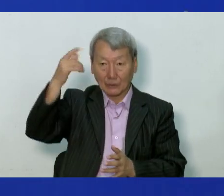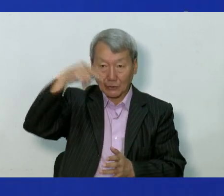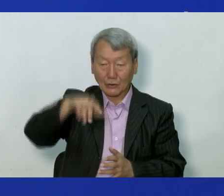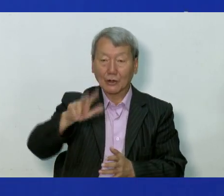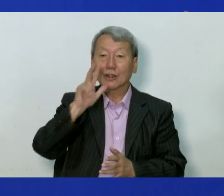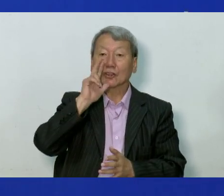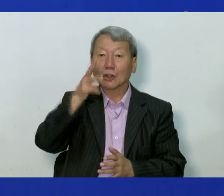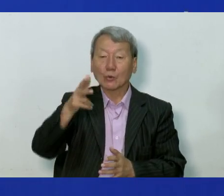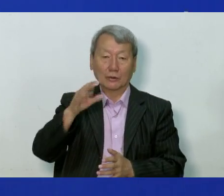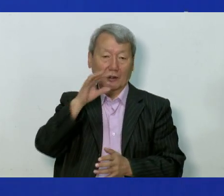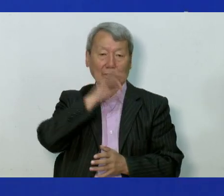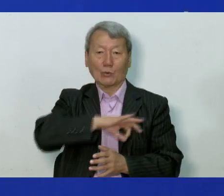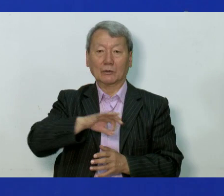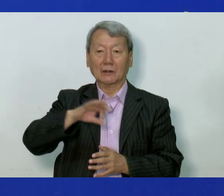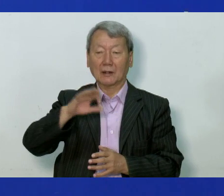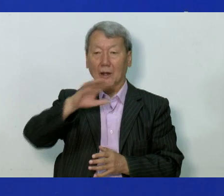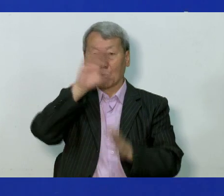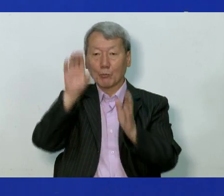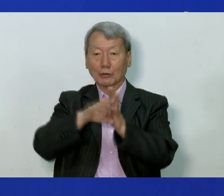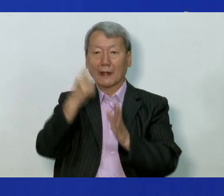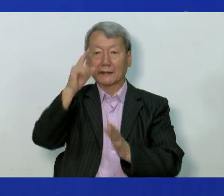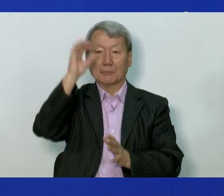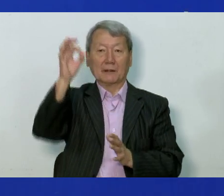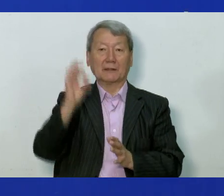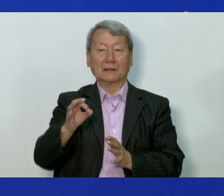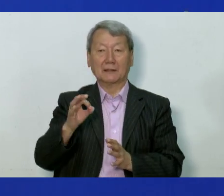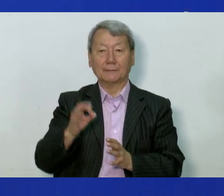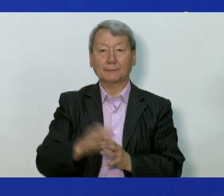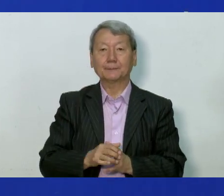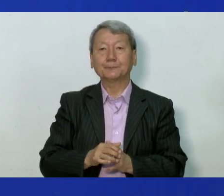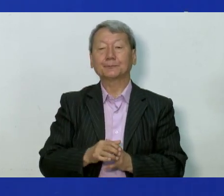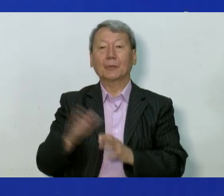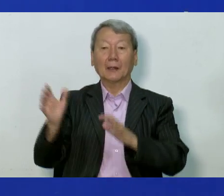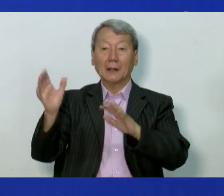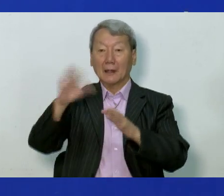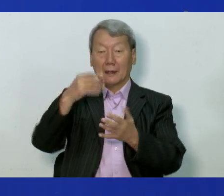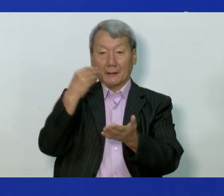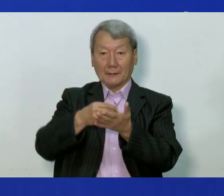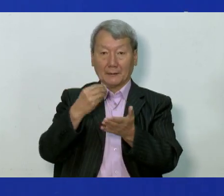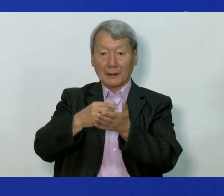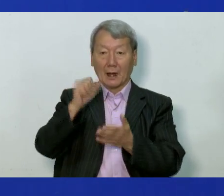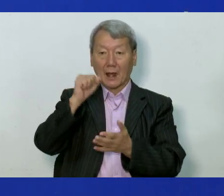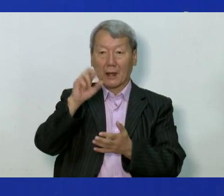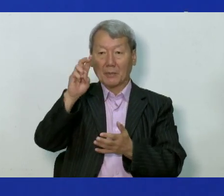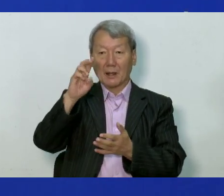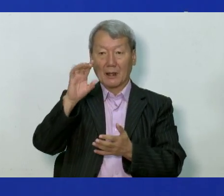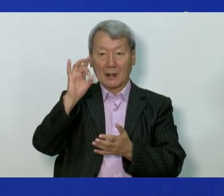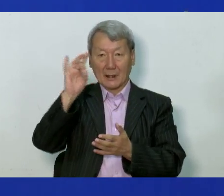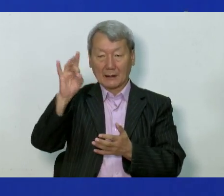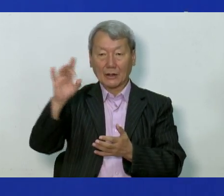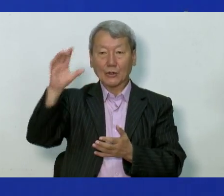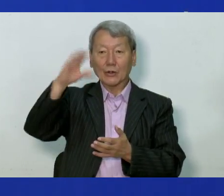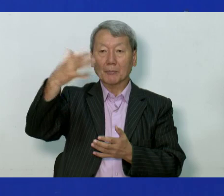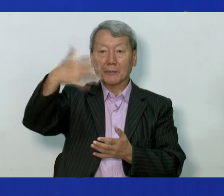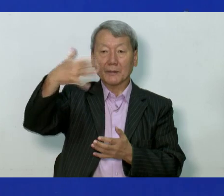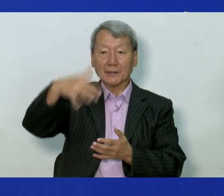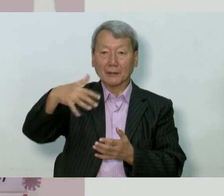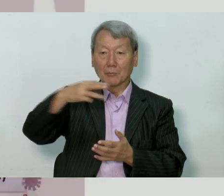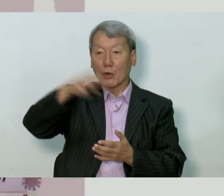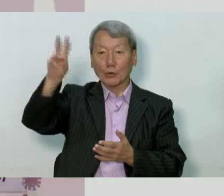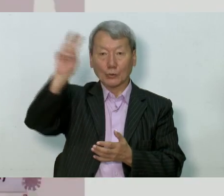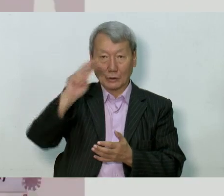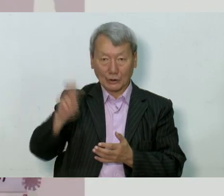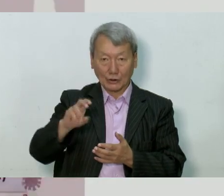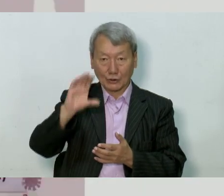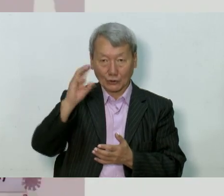3 года, льготный период под 1% годовых. Средства АБР в сумме 50 миллионов